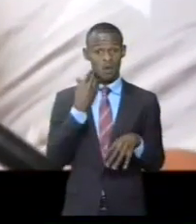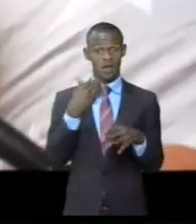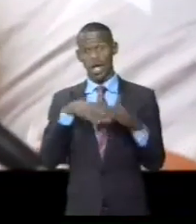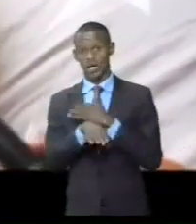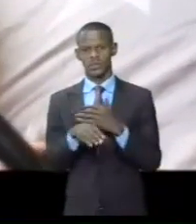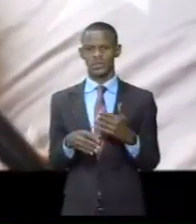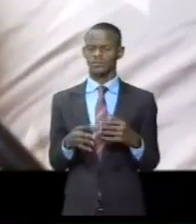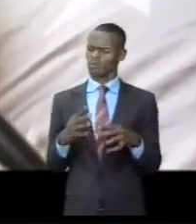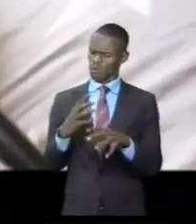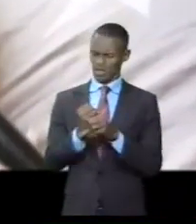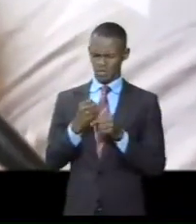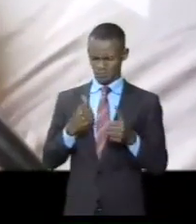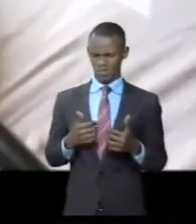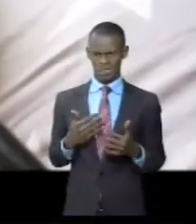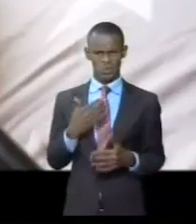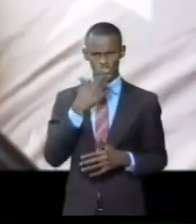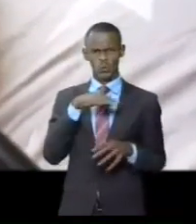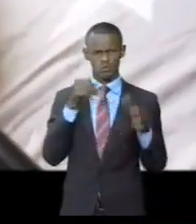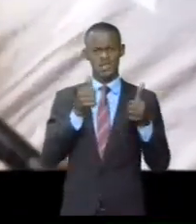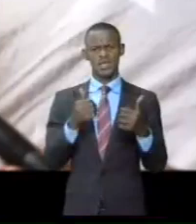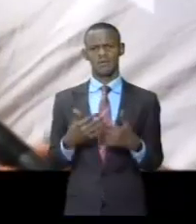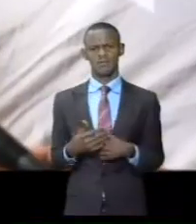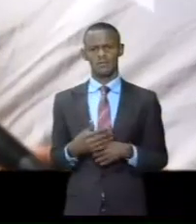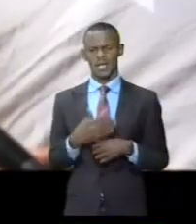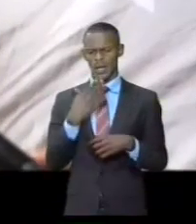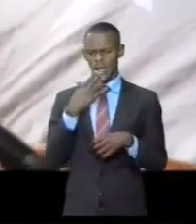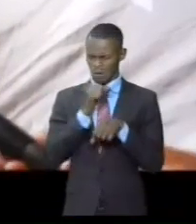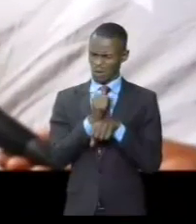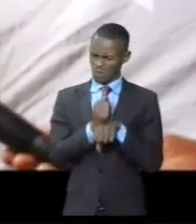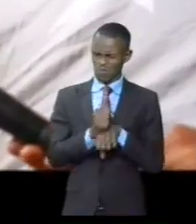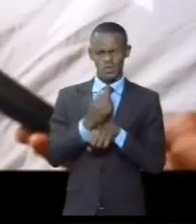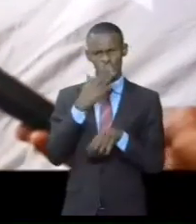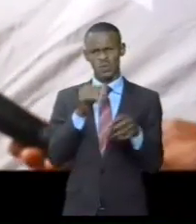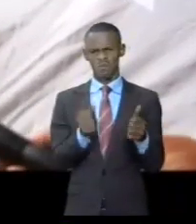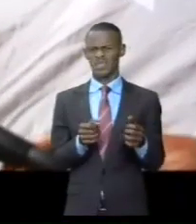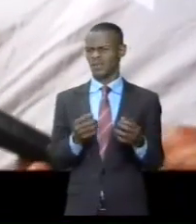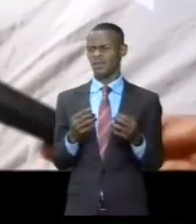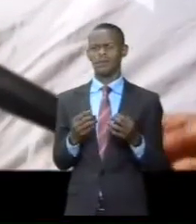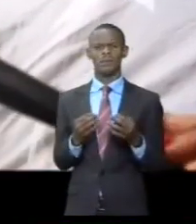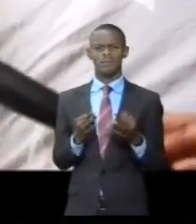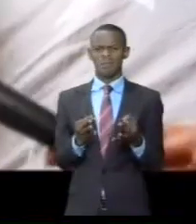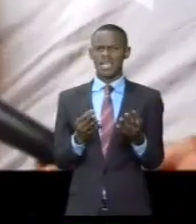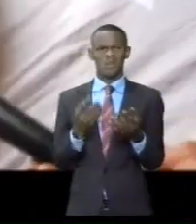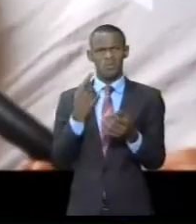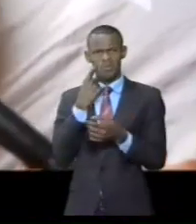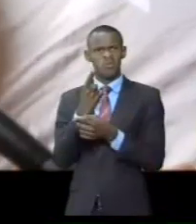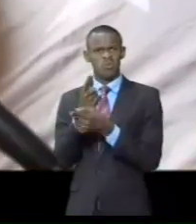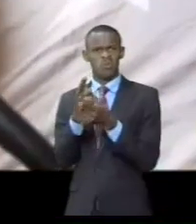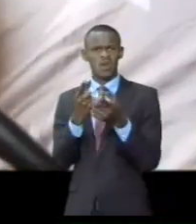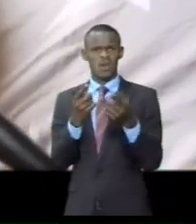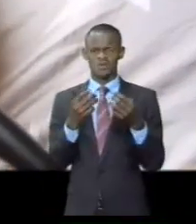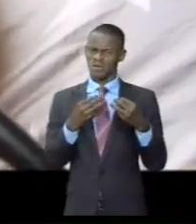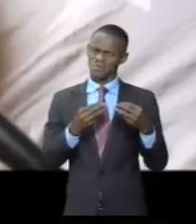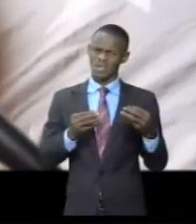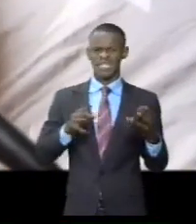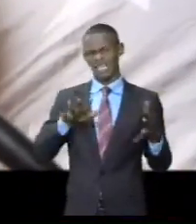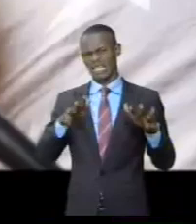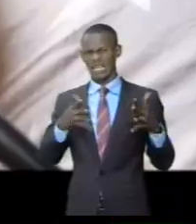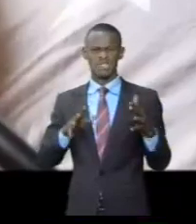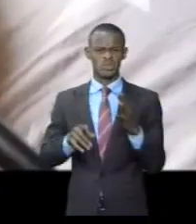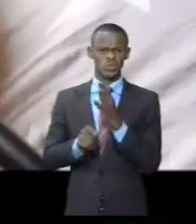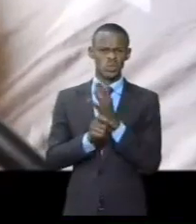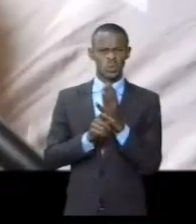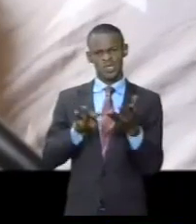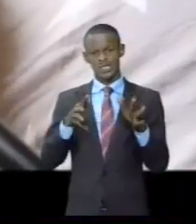C'est grâce à ces soins que je continue de venir ici. Malgré peut-être qu'ils n'ont pas toutes les technologies nouvelles, mais grâce à